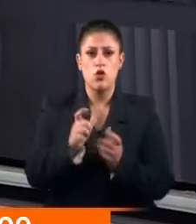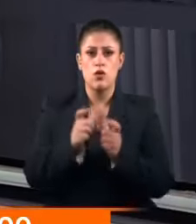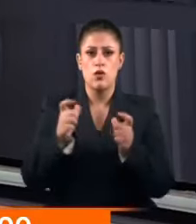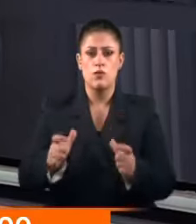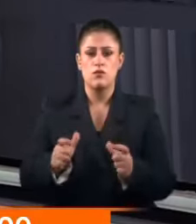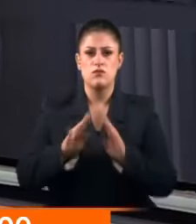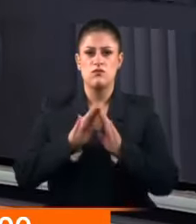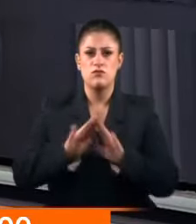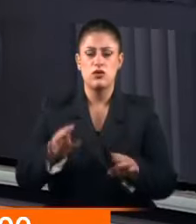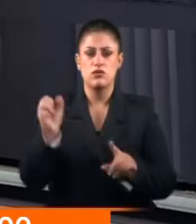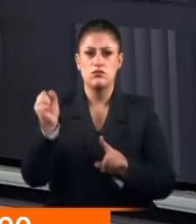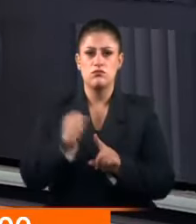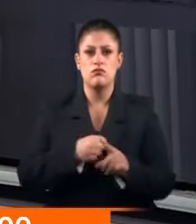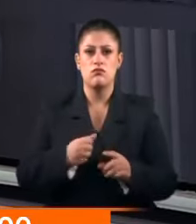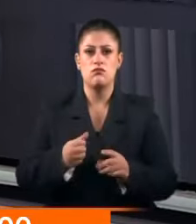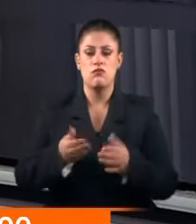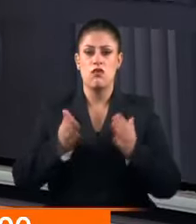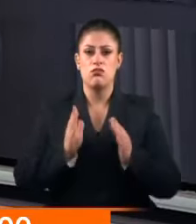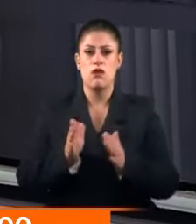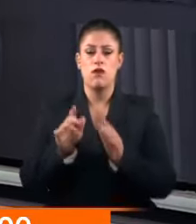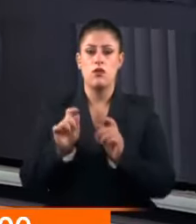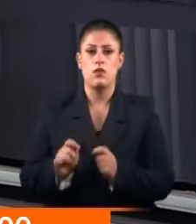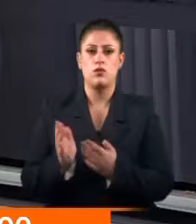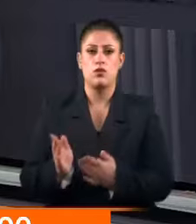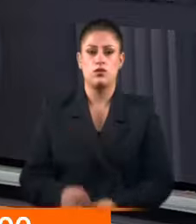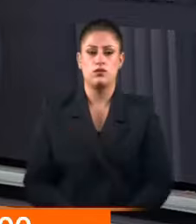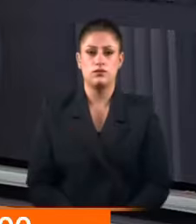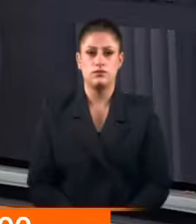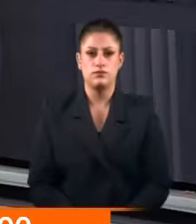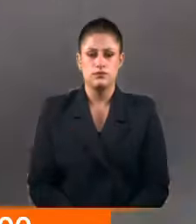ve suikast girişimlerine hız kesmeden devam ediyor.